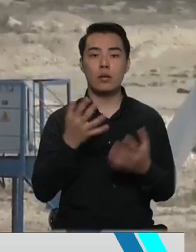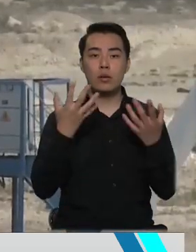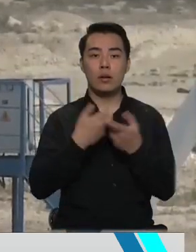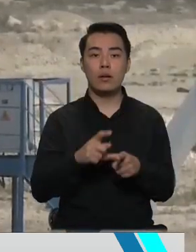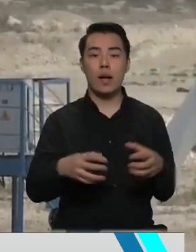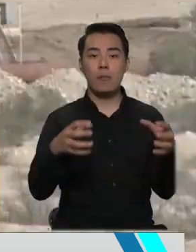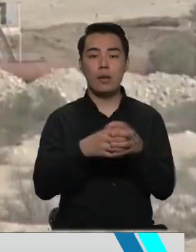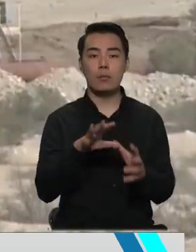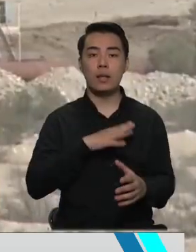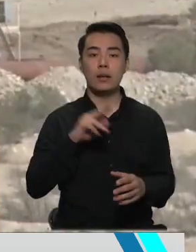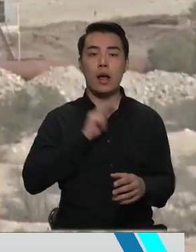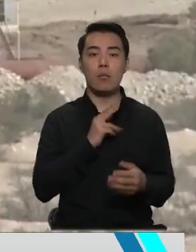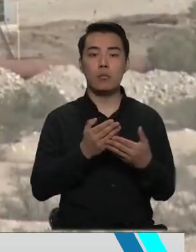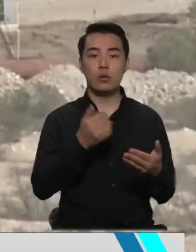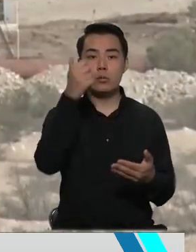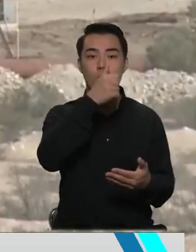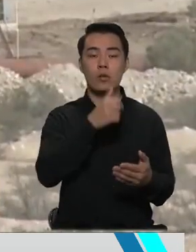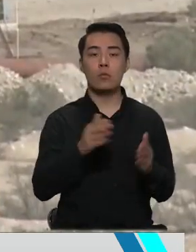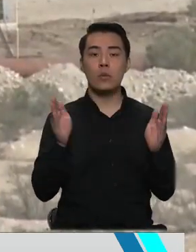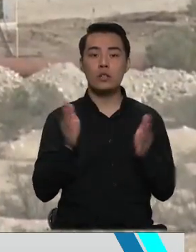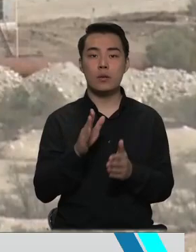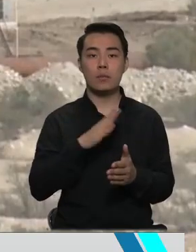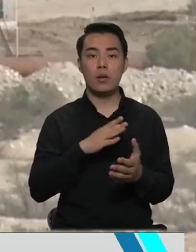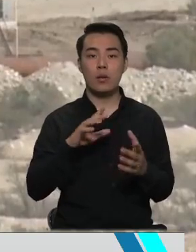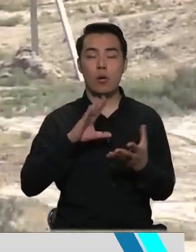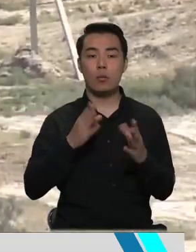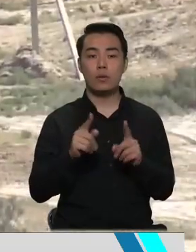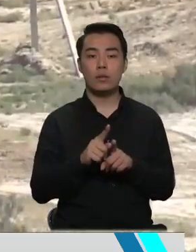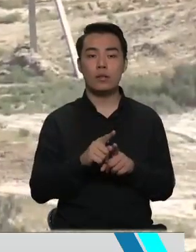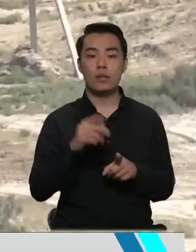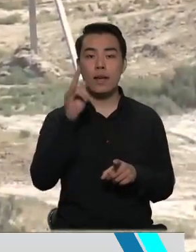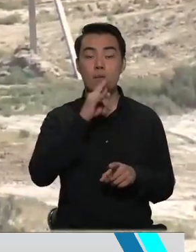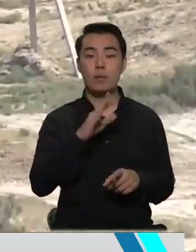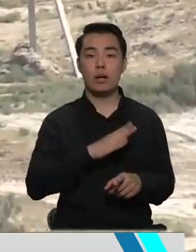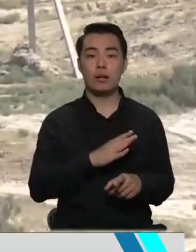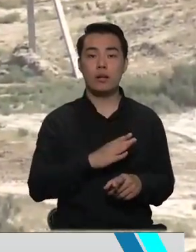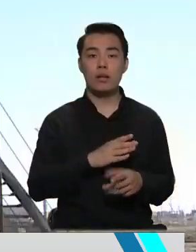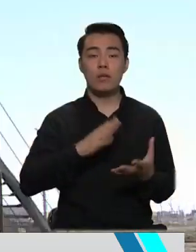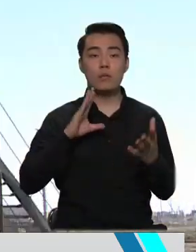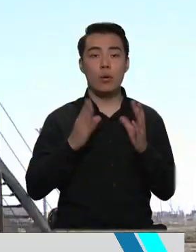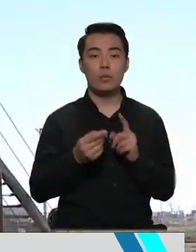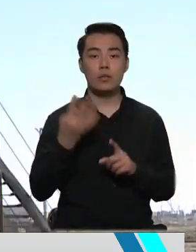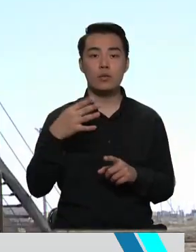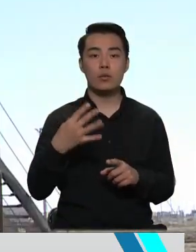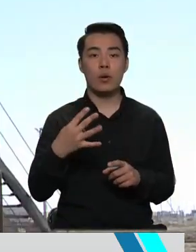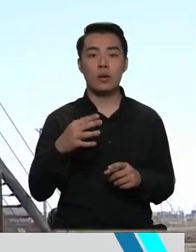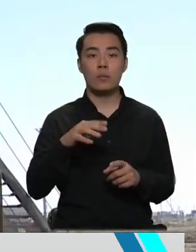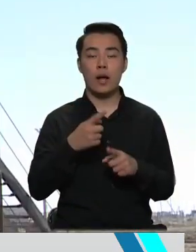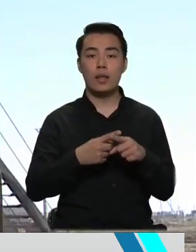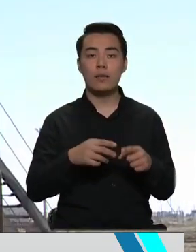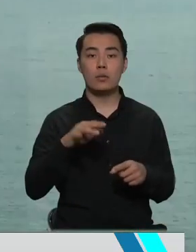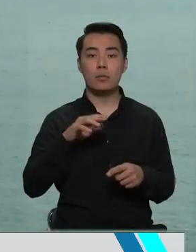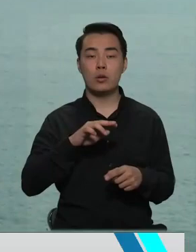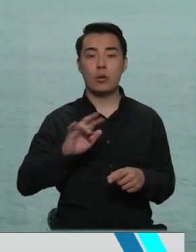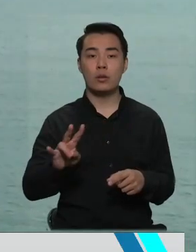в компании итоги работы за прошлый год уменьшились объемы транспортировки нефти всего реализовали свыше 40